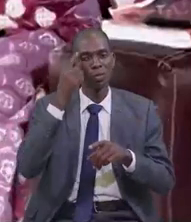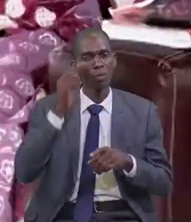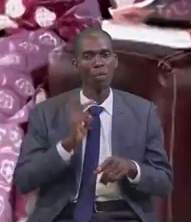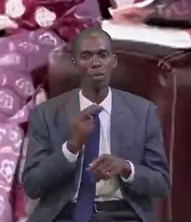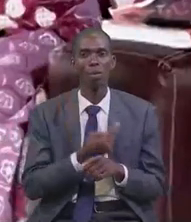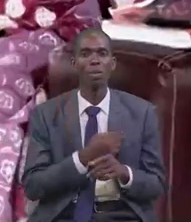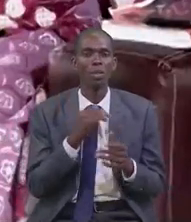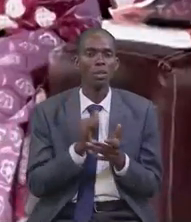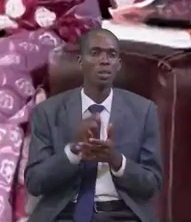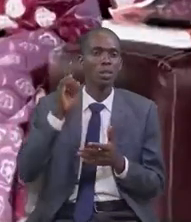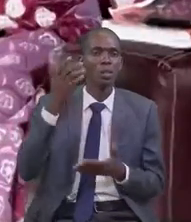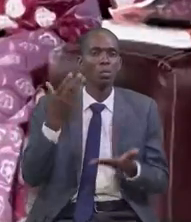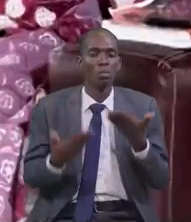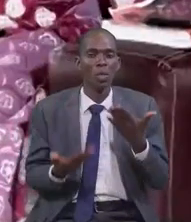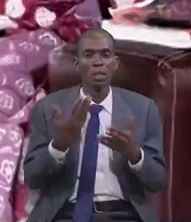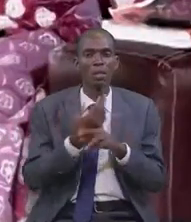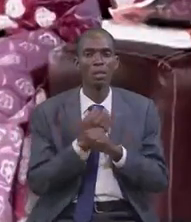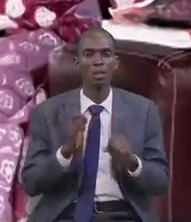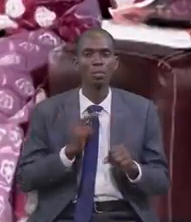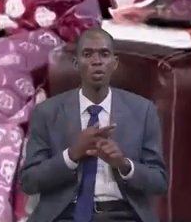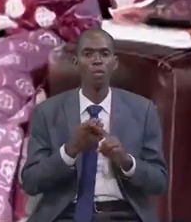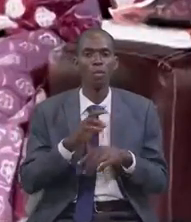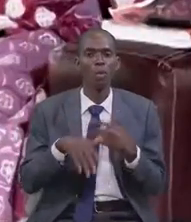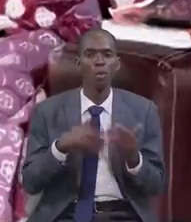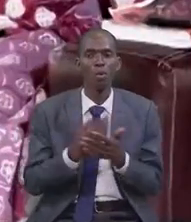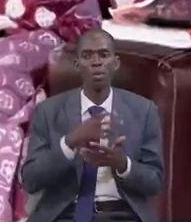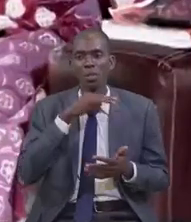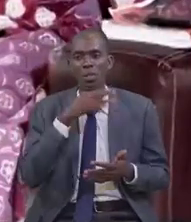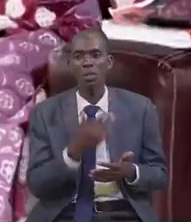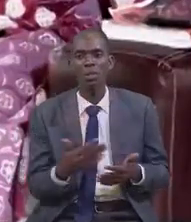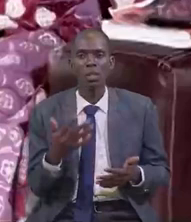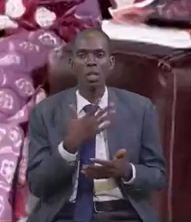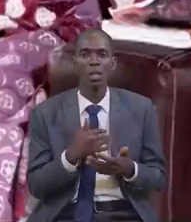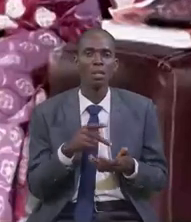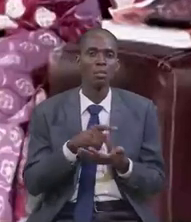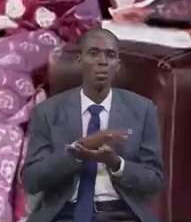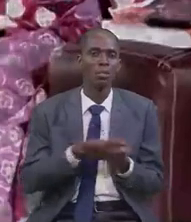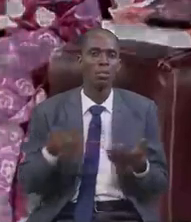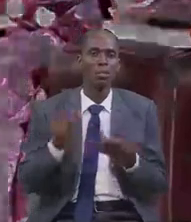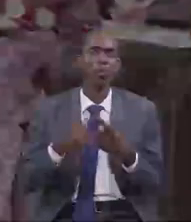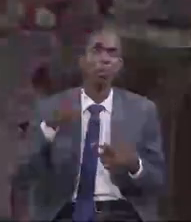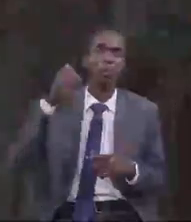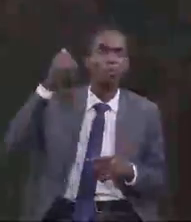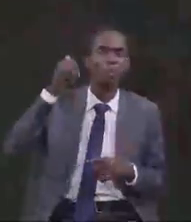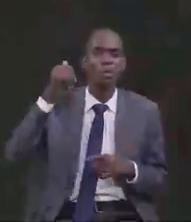nous racheter de toute iniquité et de se faire un peuple qui lui appartienne,